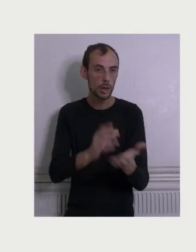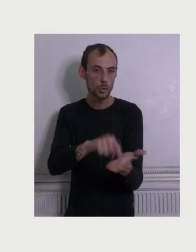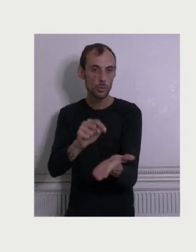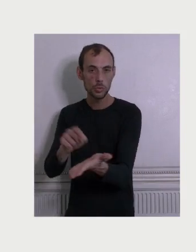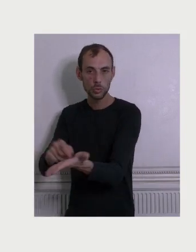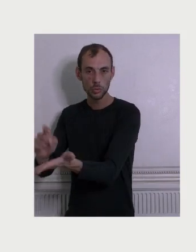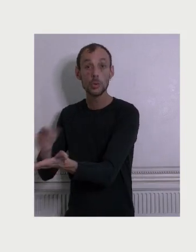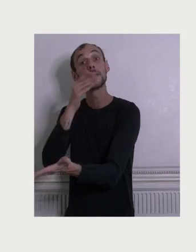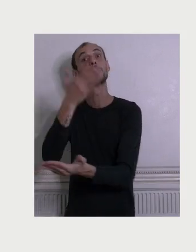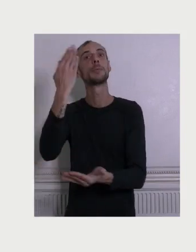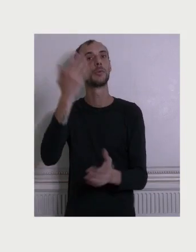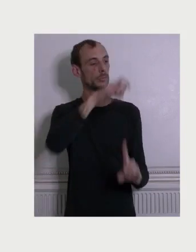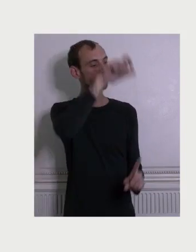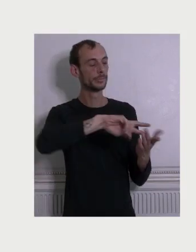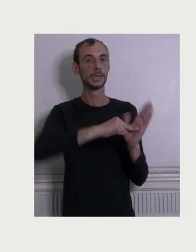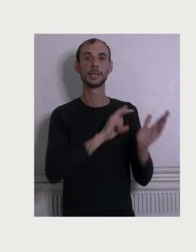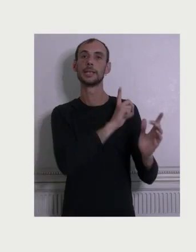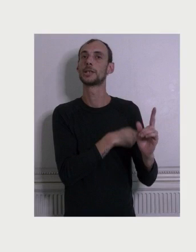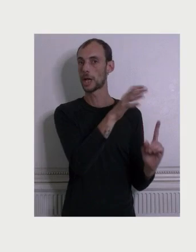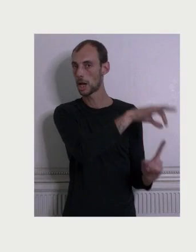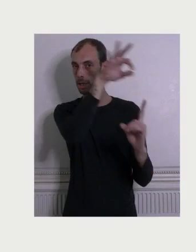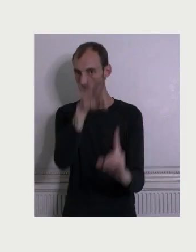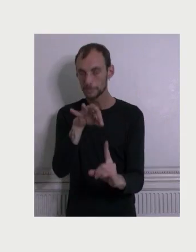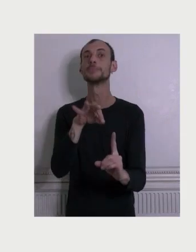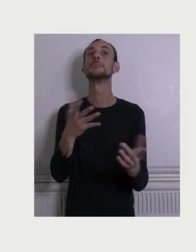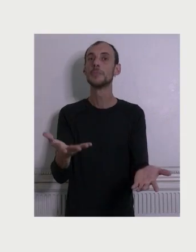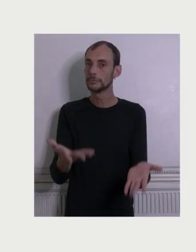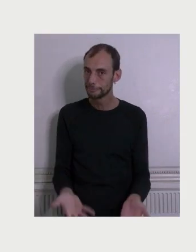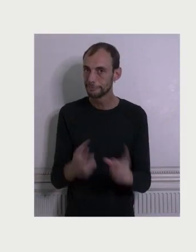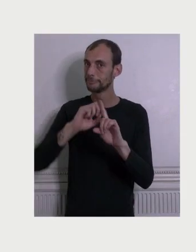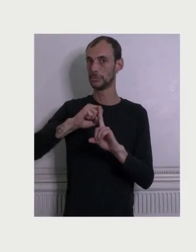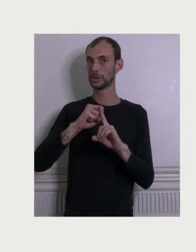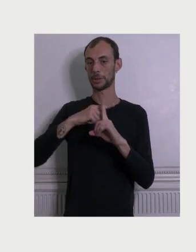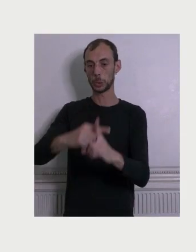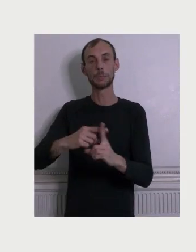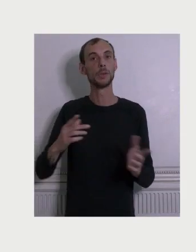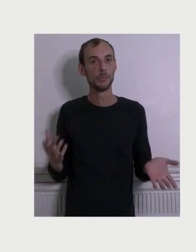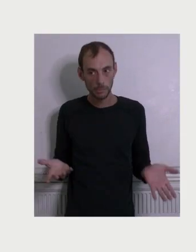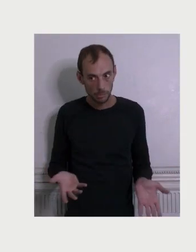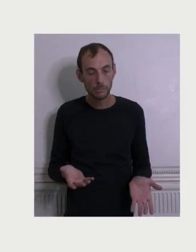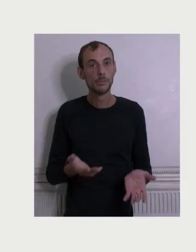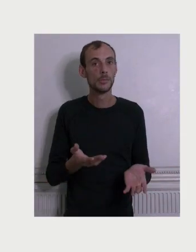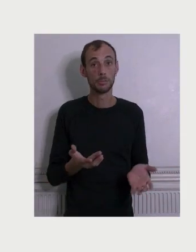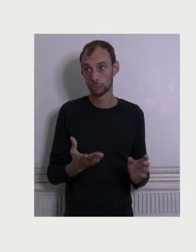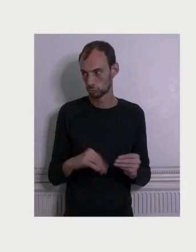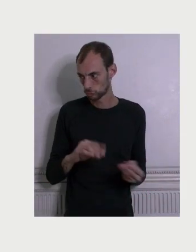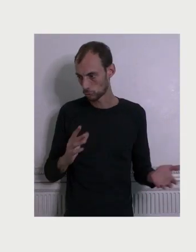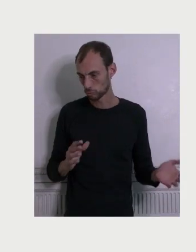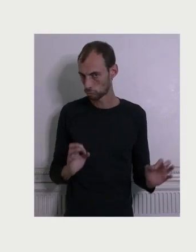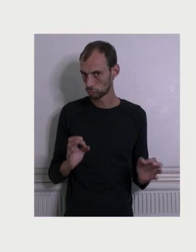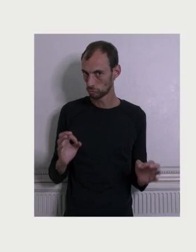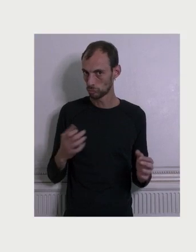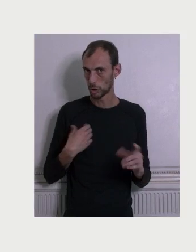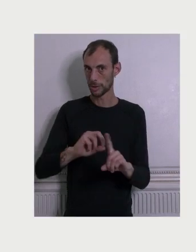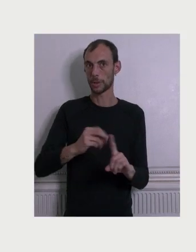Madame la Présidente de Talence Événements pour lui demander aussi d'agir sur l'événement que vous connaissez bien et qui rassemble plusieurs milliers de personnes,